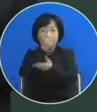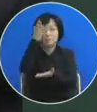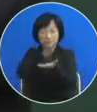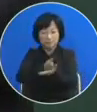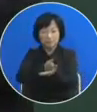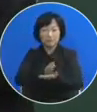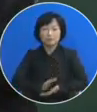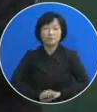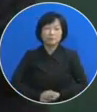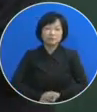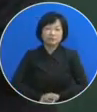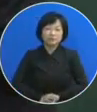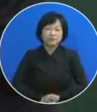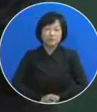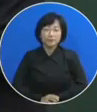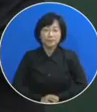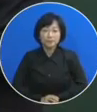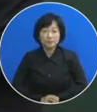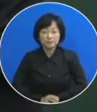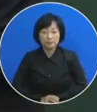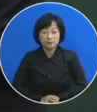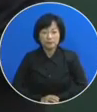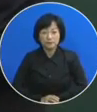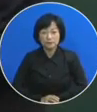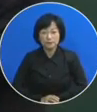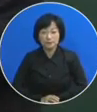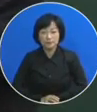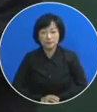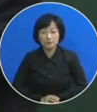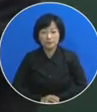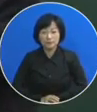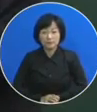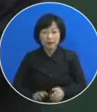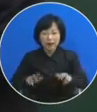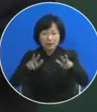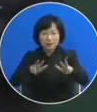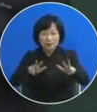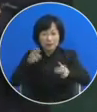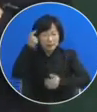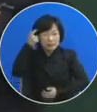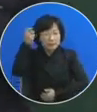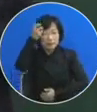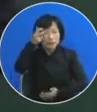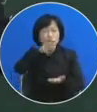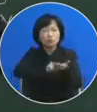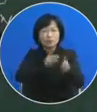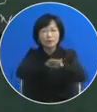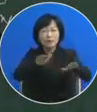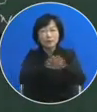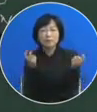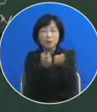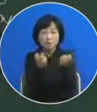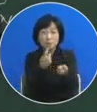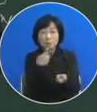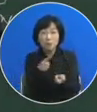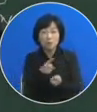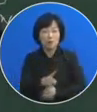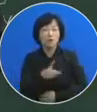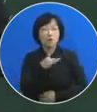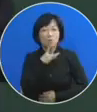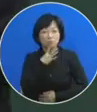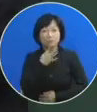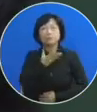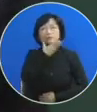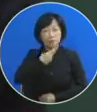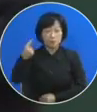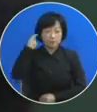your high stance, you receive salvation. That's not it. 지금 인생에 관한 영적 문제는 오직 복음으로만 해결할 수 있다. Spiritual problems, life's problems can only